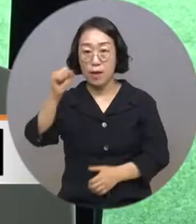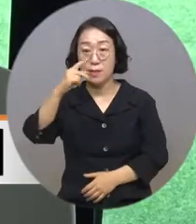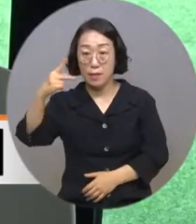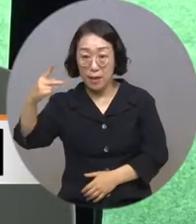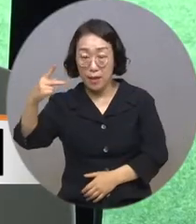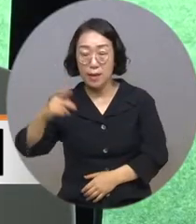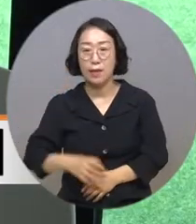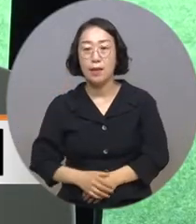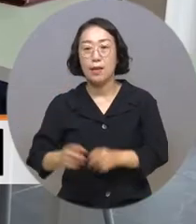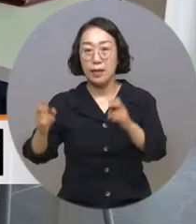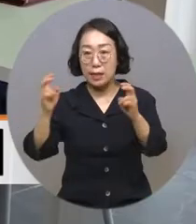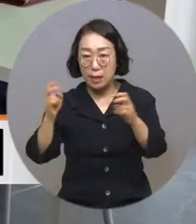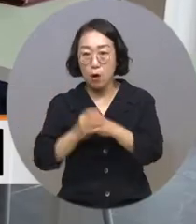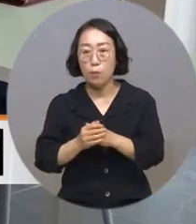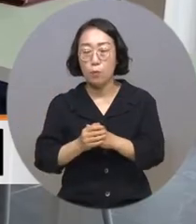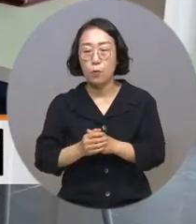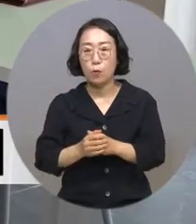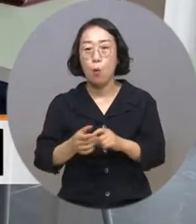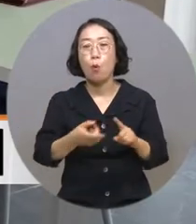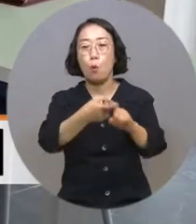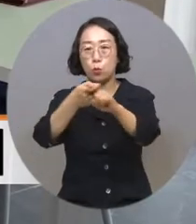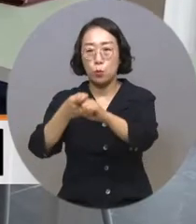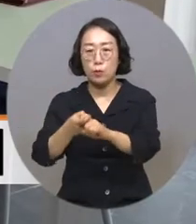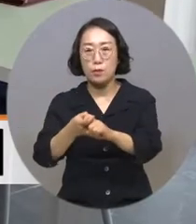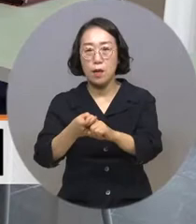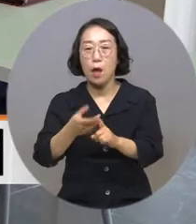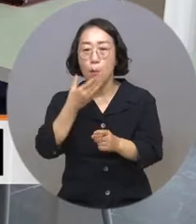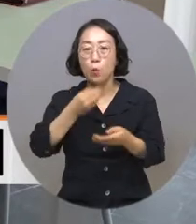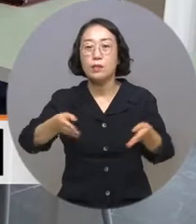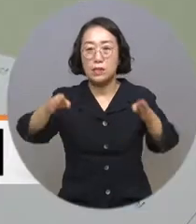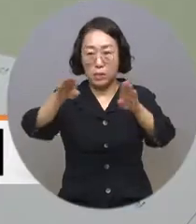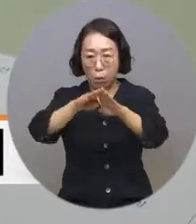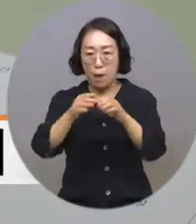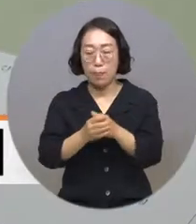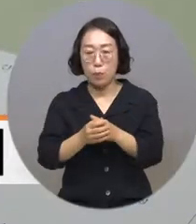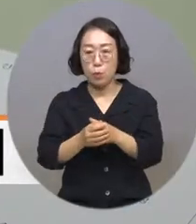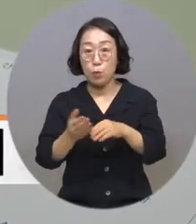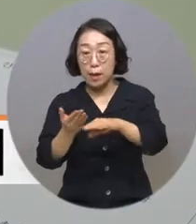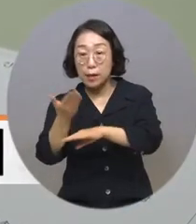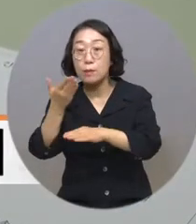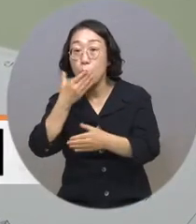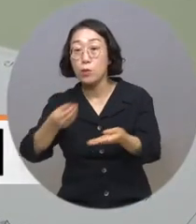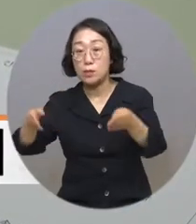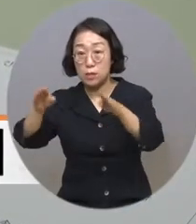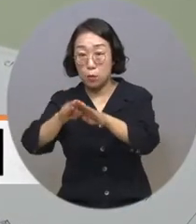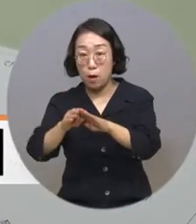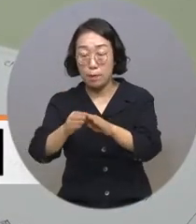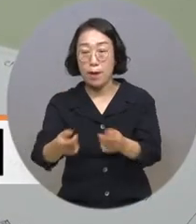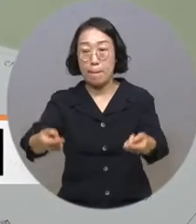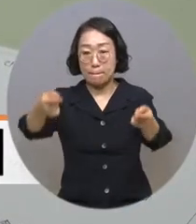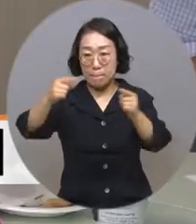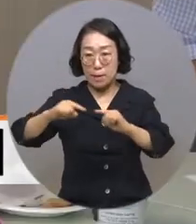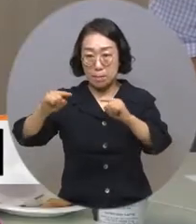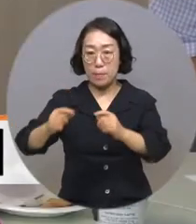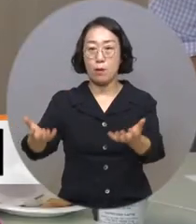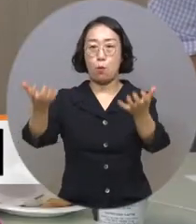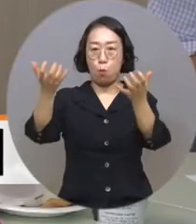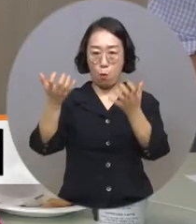SK텔레콤과 밥상공동체 종합사회복지관, 원주종합사회복지관 등 유관기관이